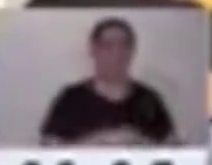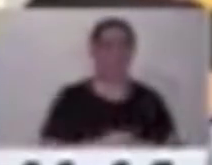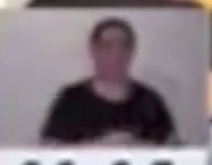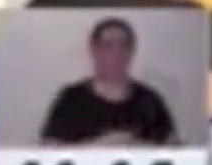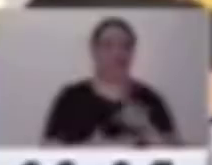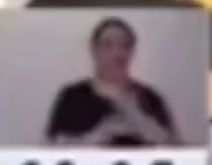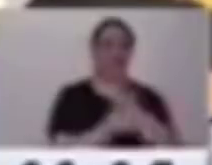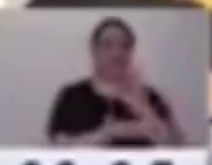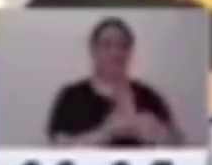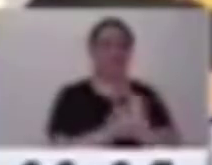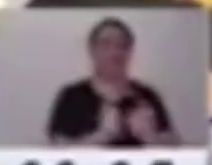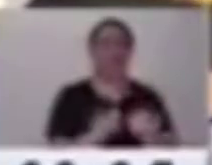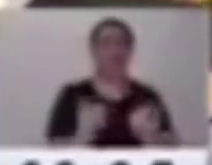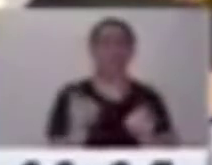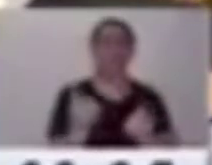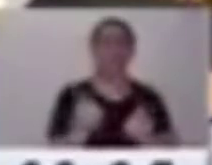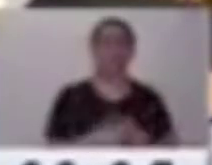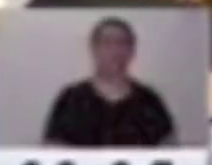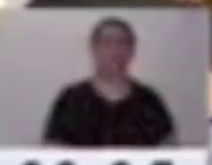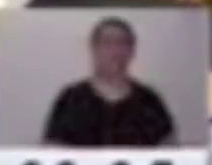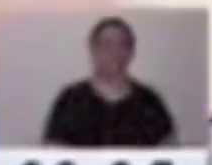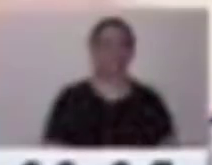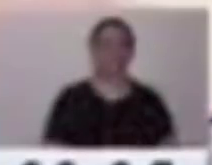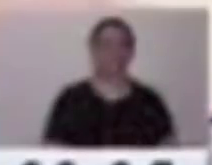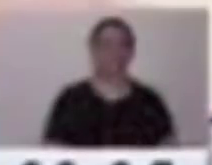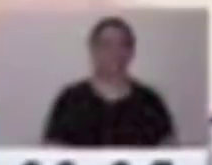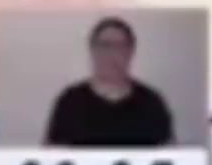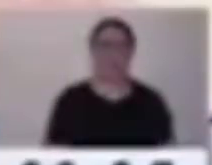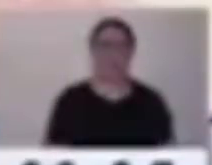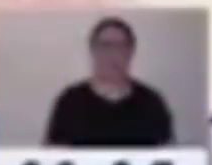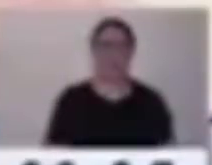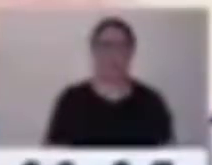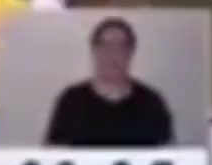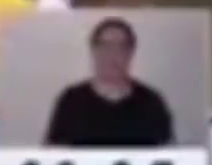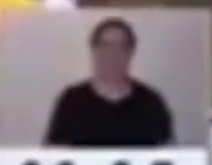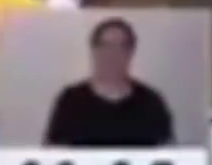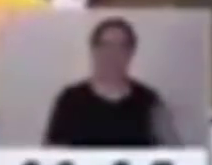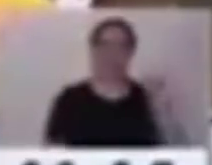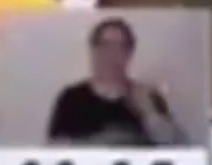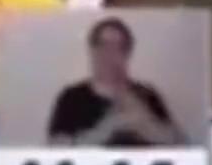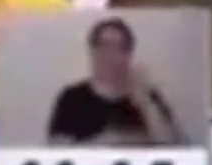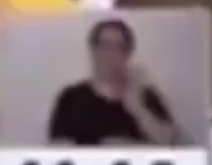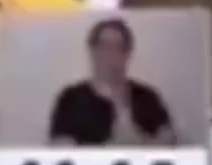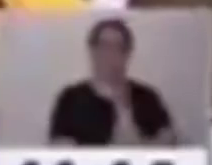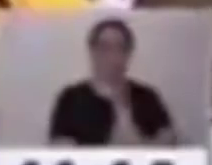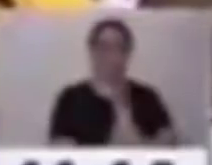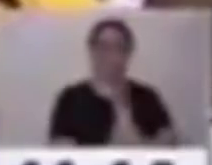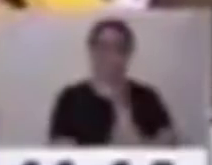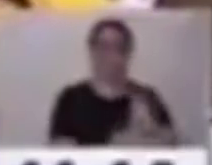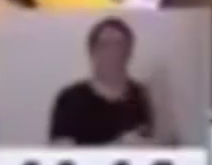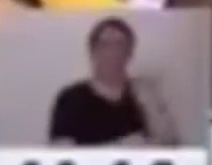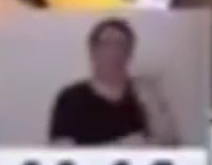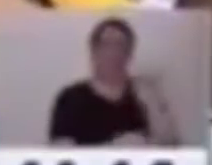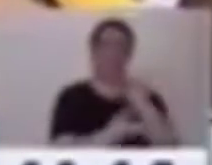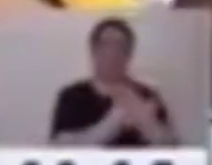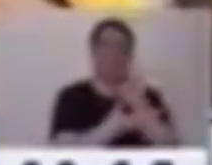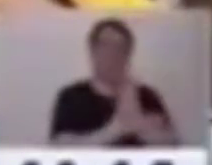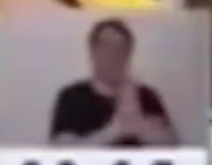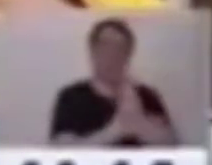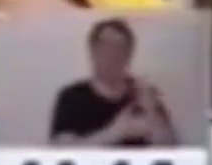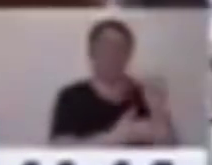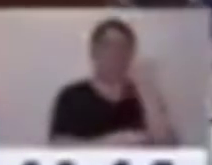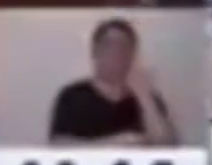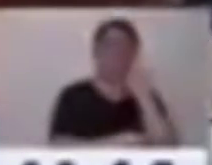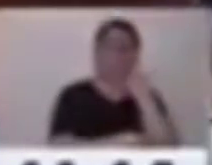mga katutubo na kababayan. Ang ahensya po ay pinipilit paigtingin at palakasin